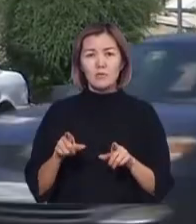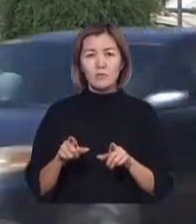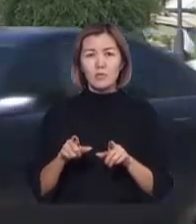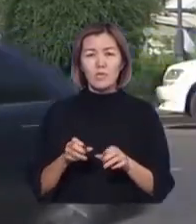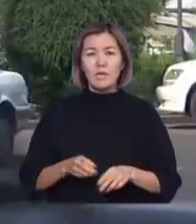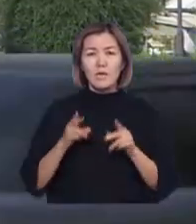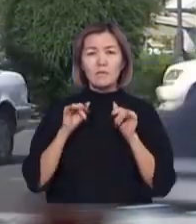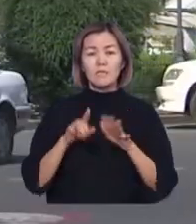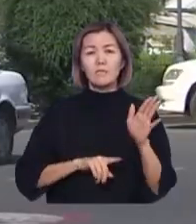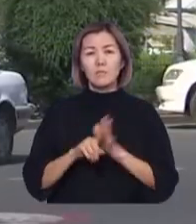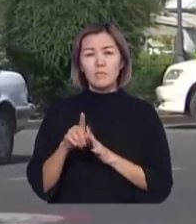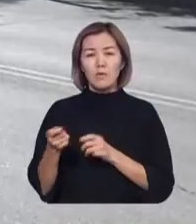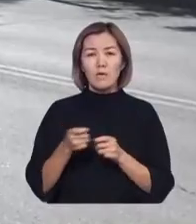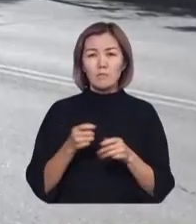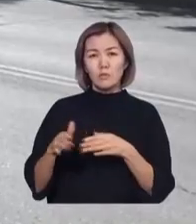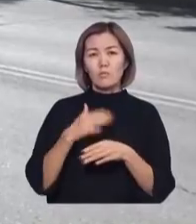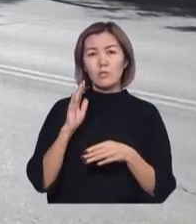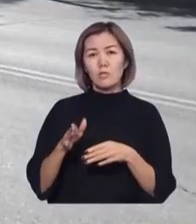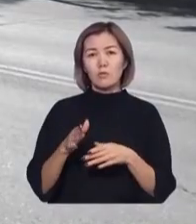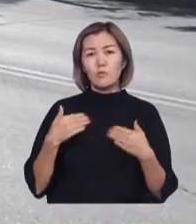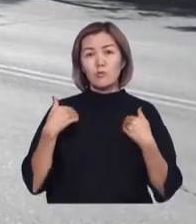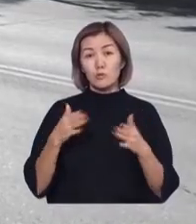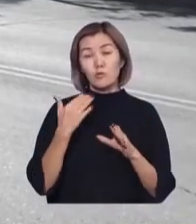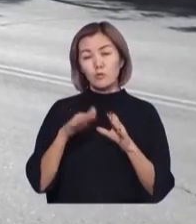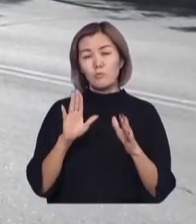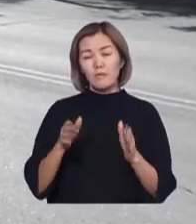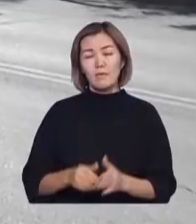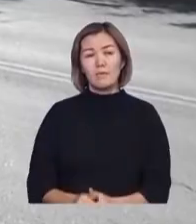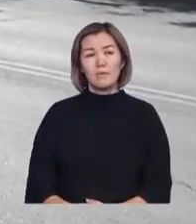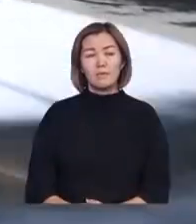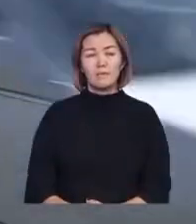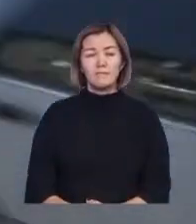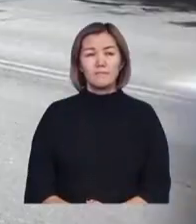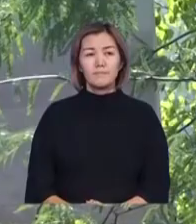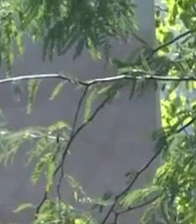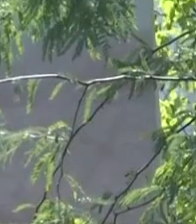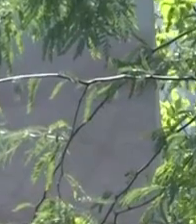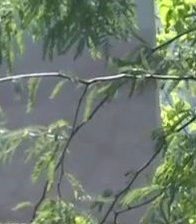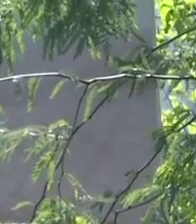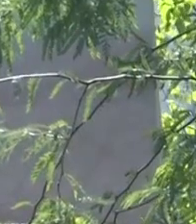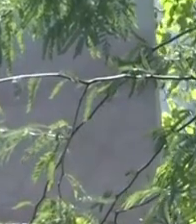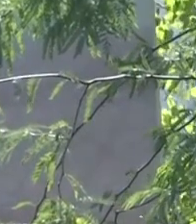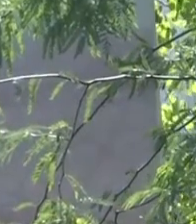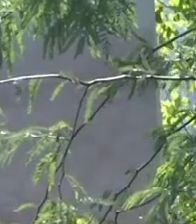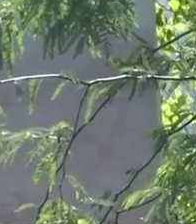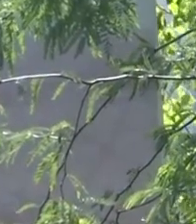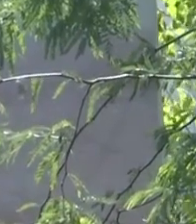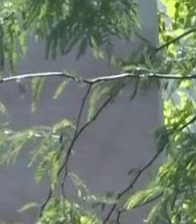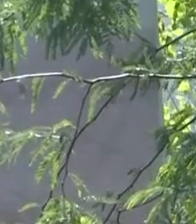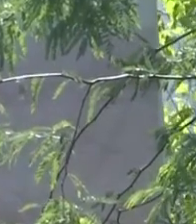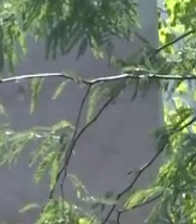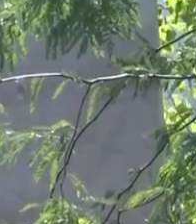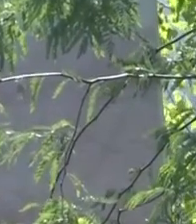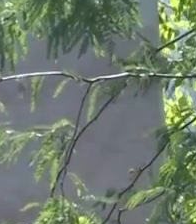үстінен қылмыстық іс қозғау немесе әкімшілік жауапкершілікке тарту туралы ұсыныс жіберіледі. Нұрай Базархан, Жасұлан Шымкенже, Жетісу